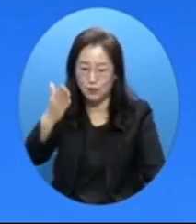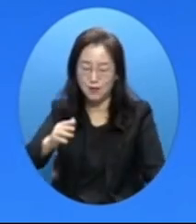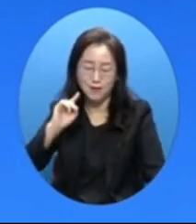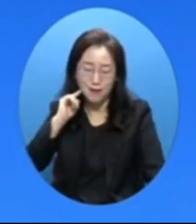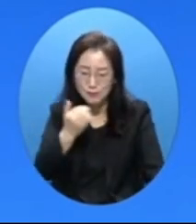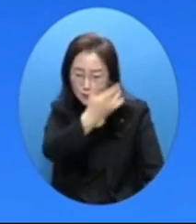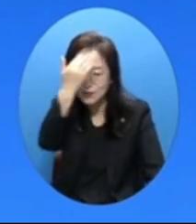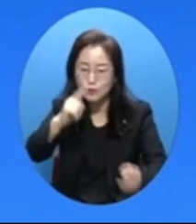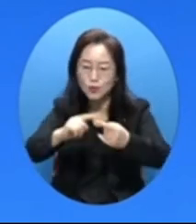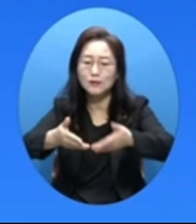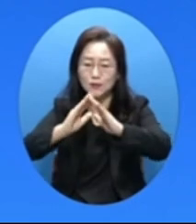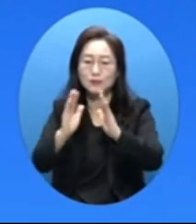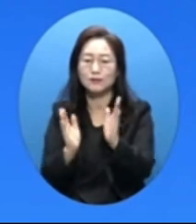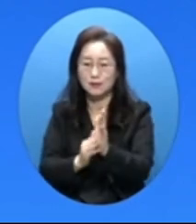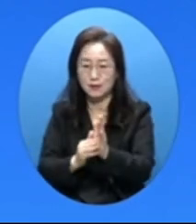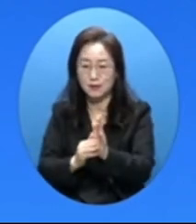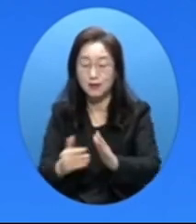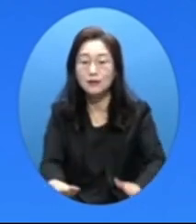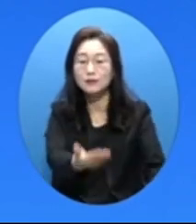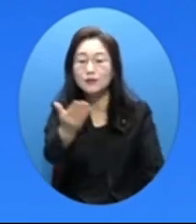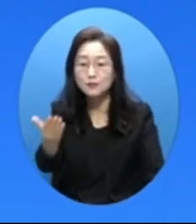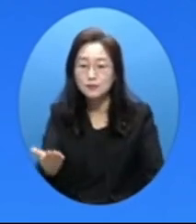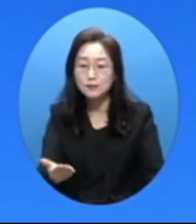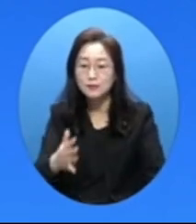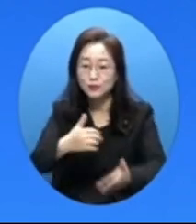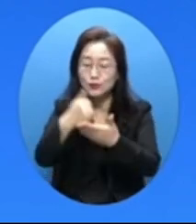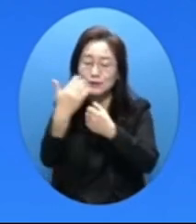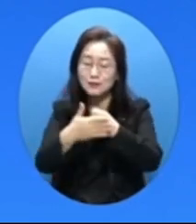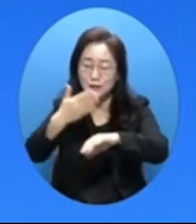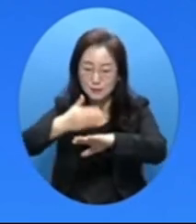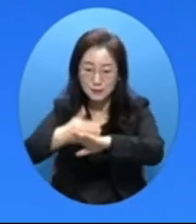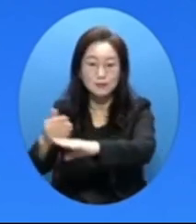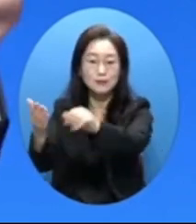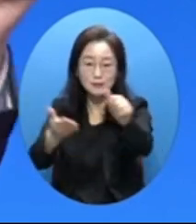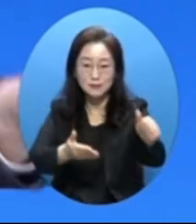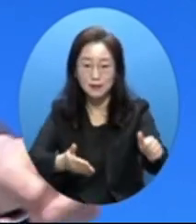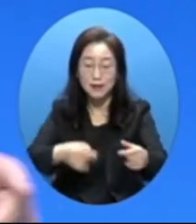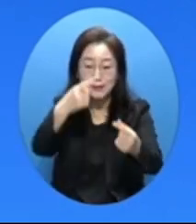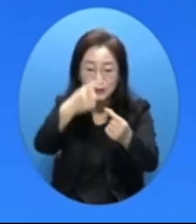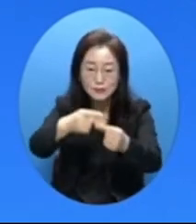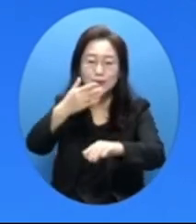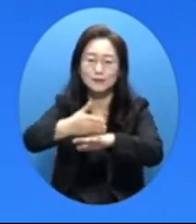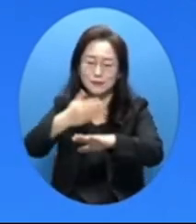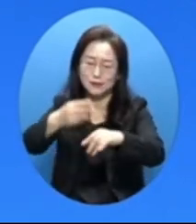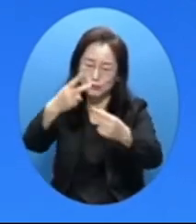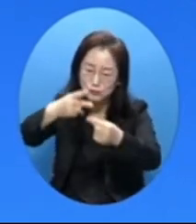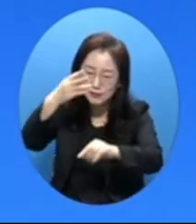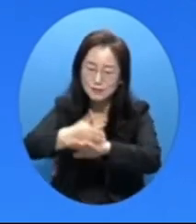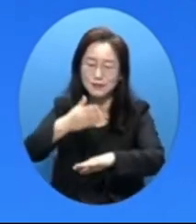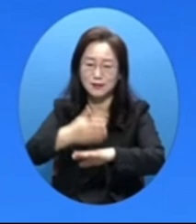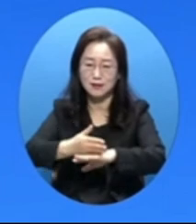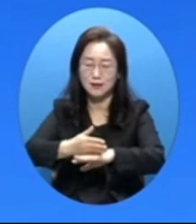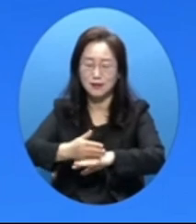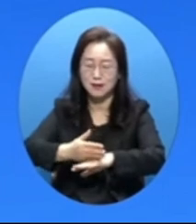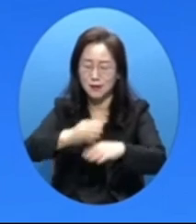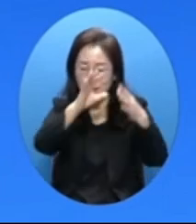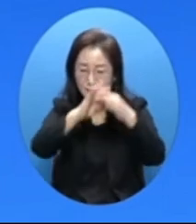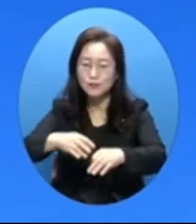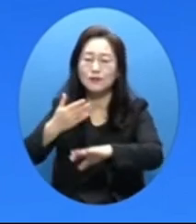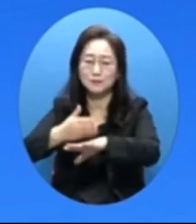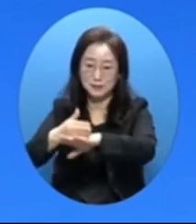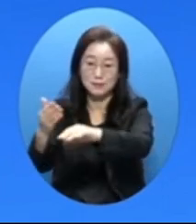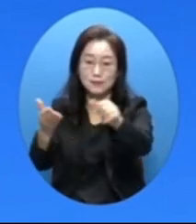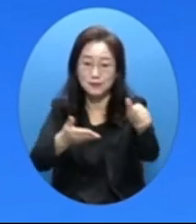교회가 서게 된 것입니다 여러분 우린 주님의 감사해야 됩니다 첫째도 감사하여 첫째도 감사하여 마지막 또